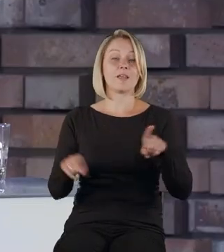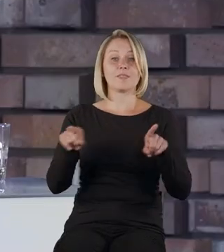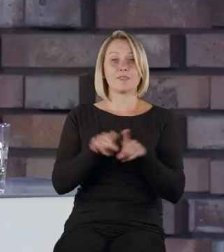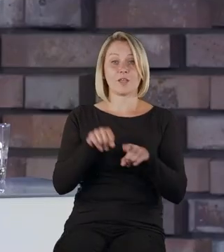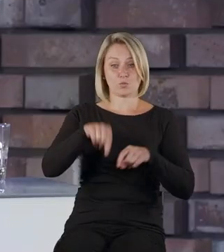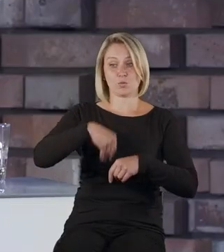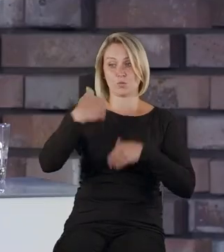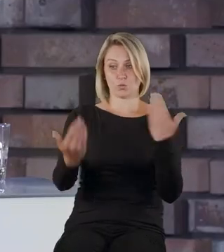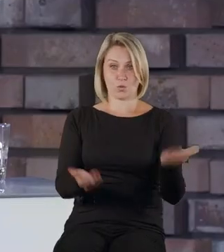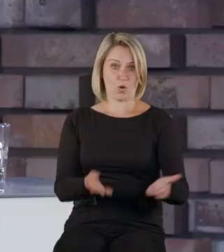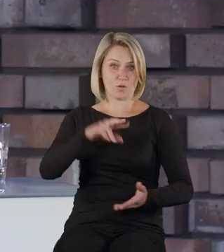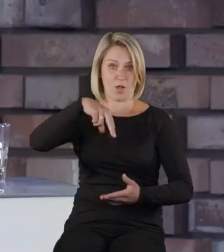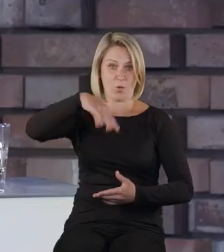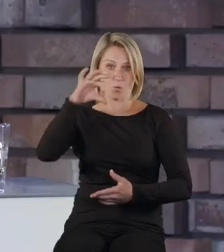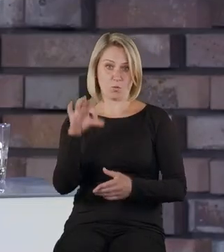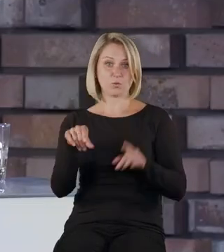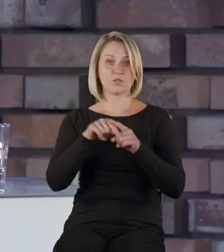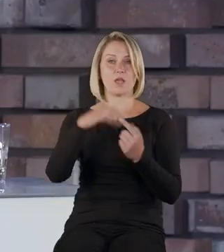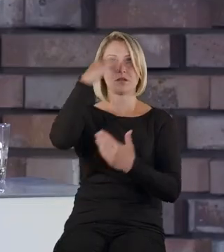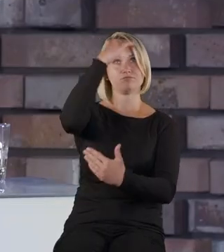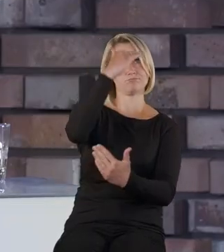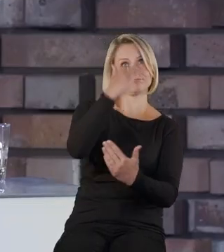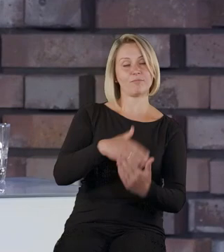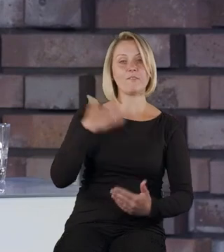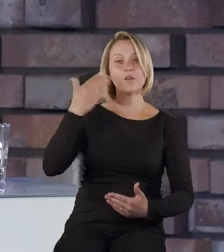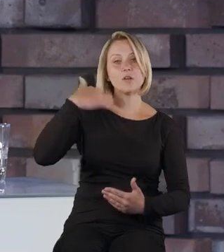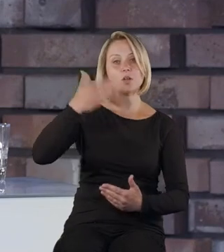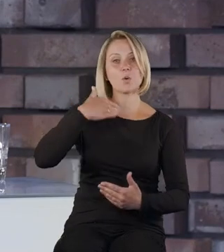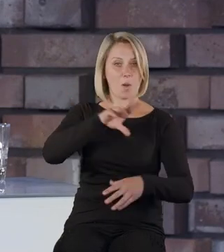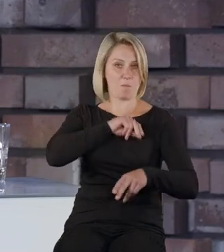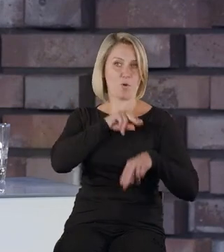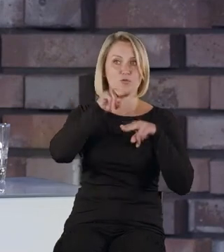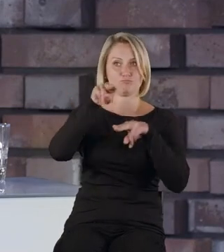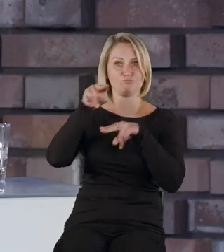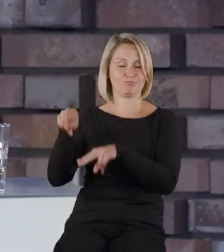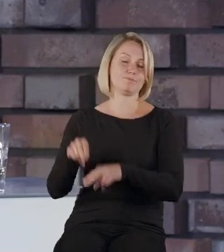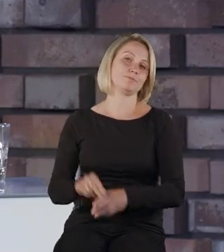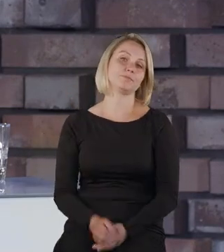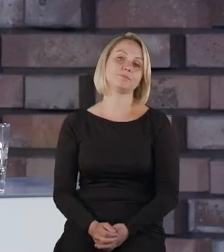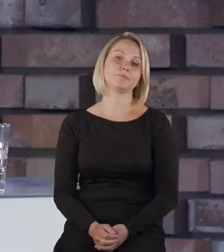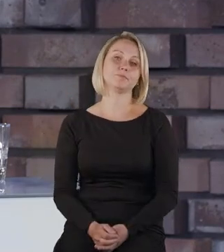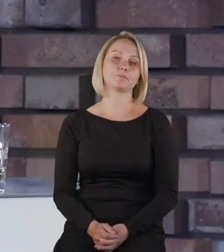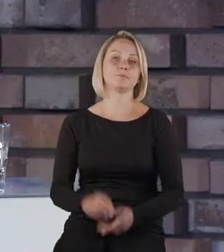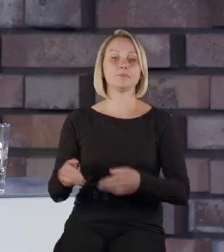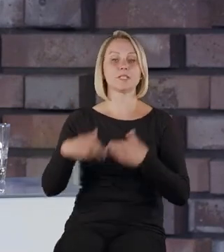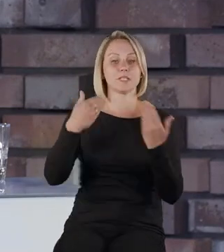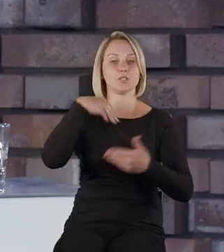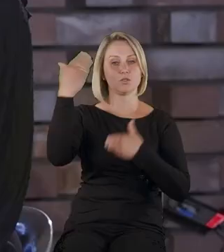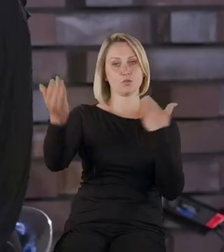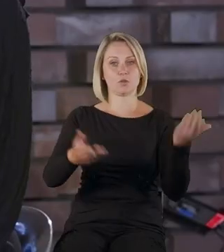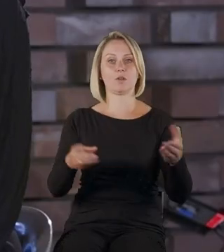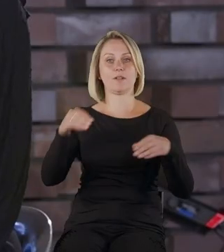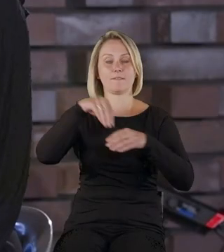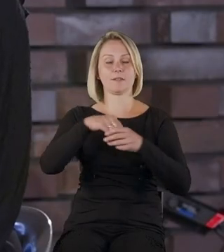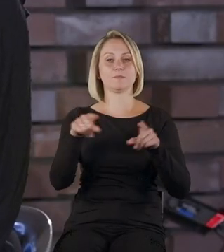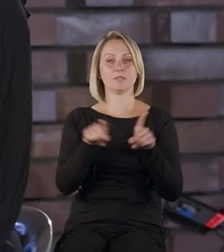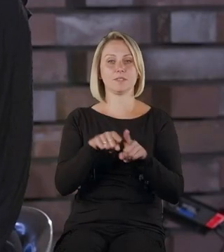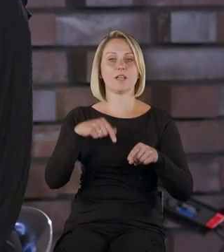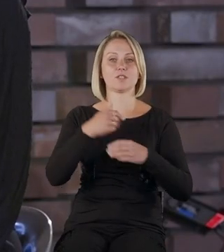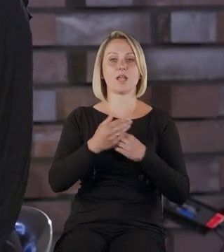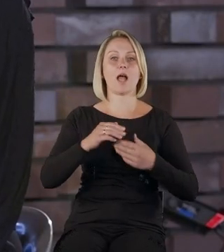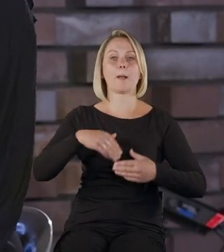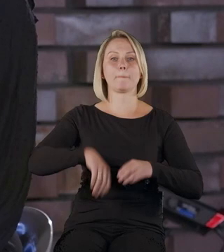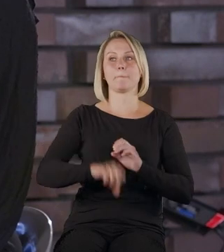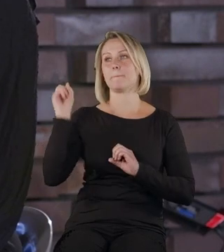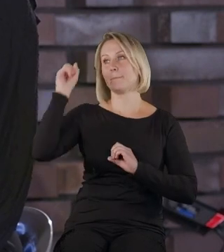samej stronie znajduje się również wykaz wykładów, w których możecie uczestniczyć także Wy. Na stronie będą również dostępne prezentacje